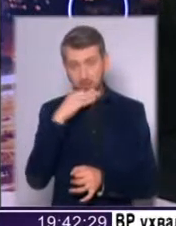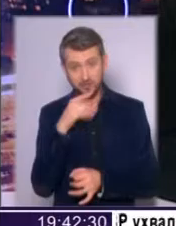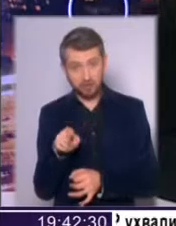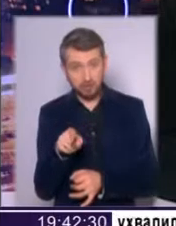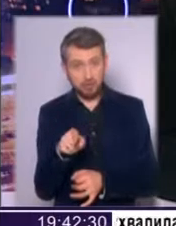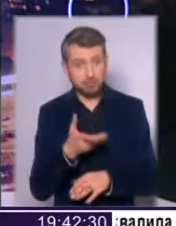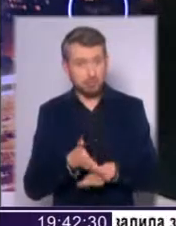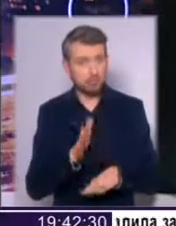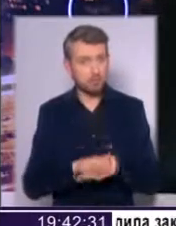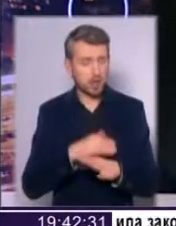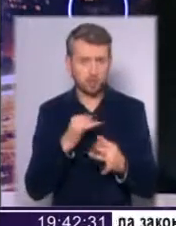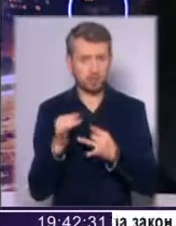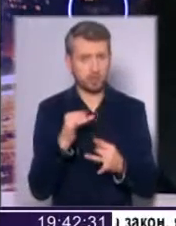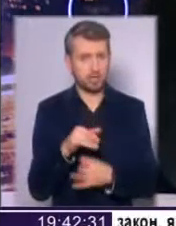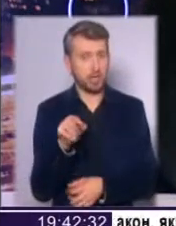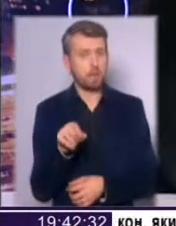говорити важко.